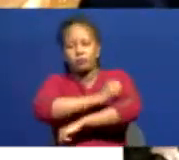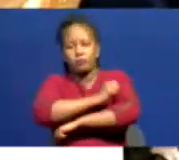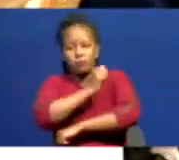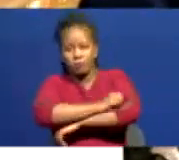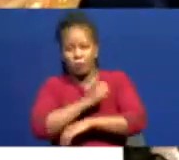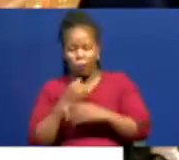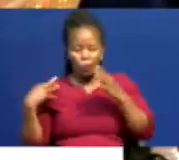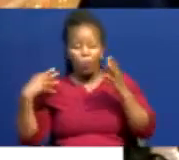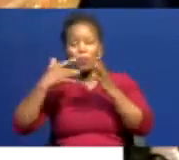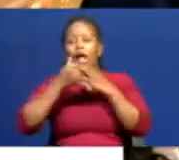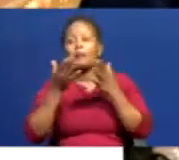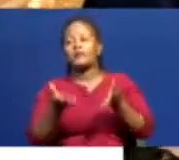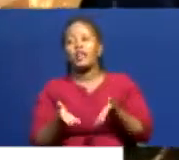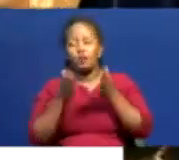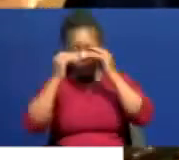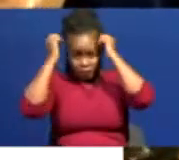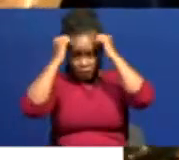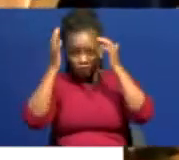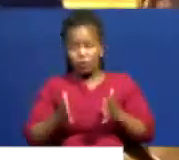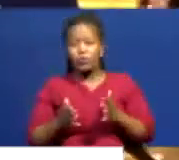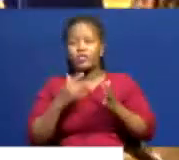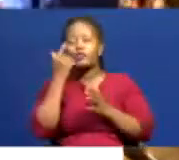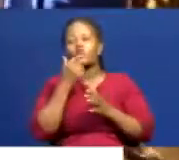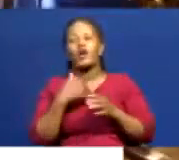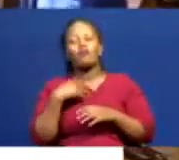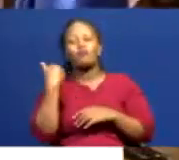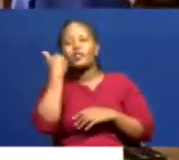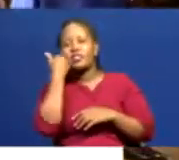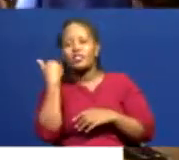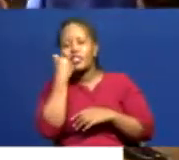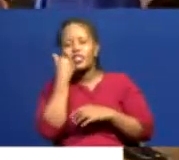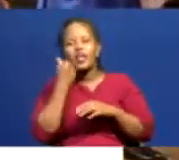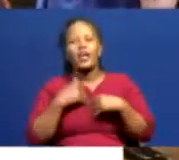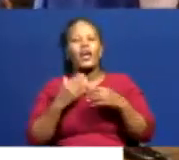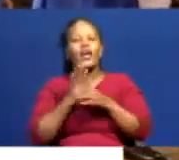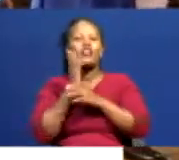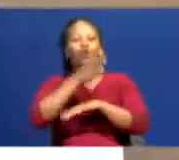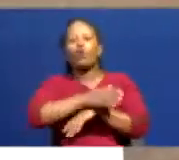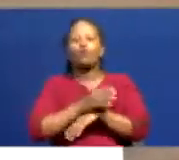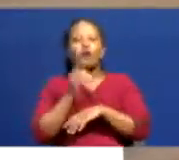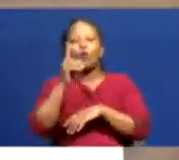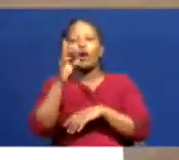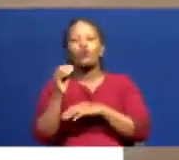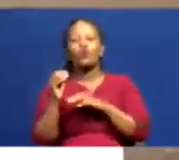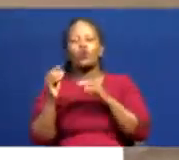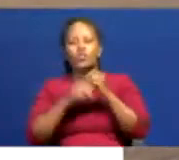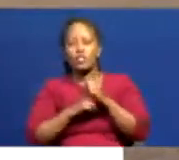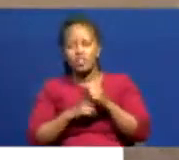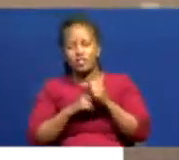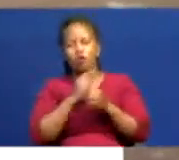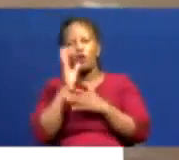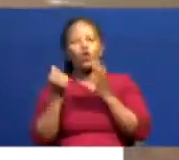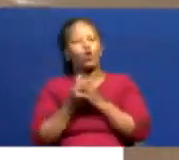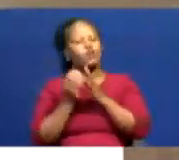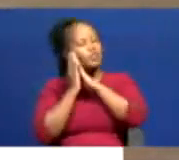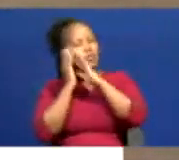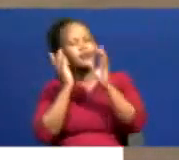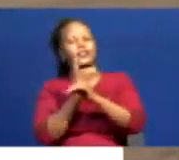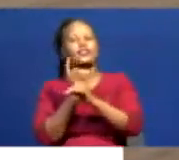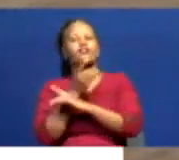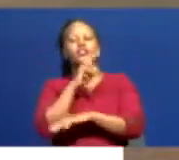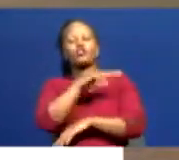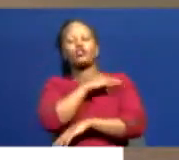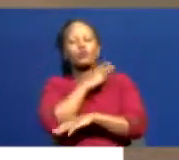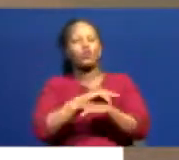Kufikia leo, idadi wanafunzi waliombukizwa maradhi hayo ilikuwa zaidi ya 106, wakiwa wamelazwa katika hospitali za Kakamega